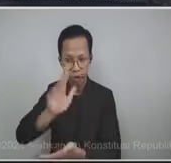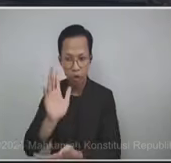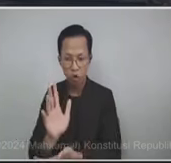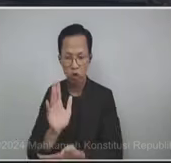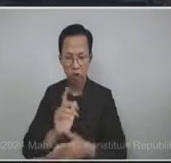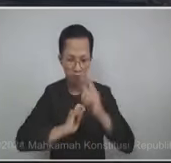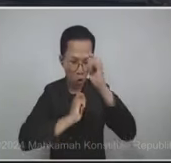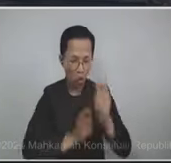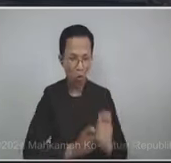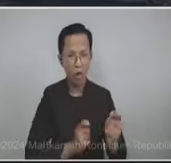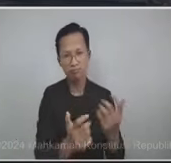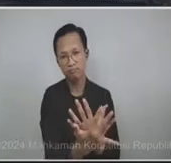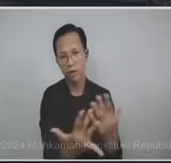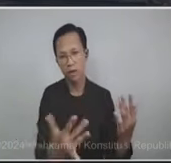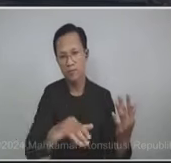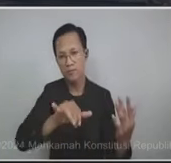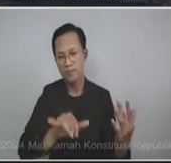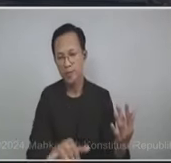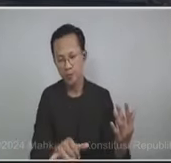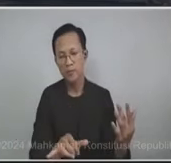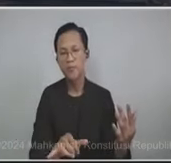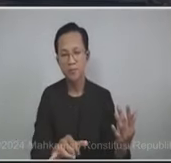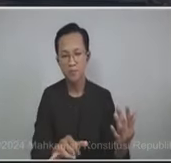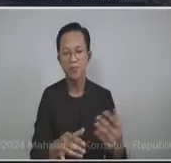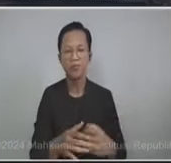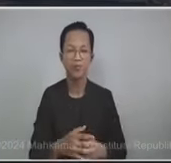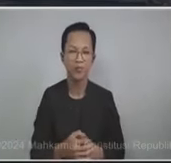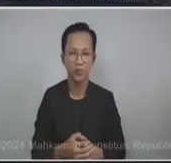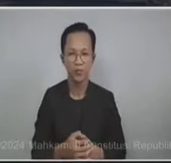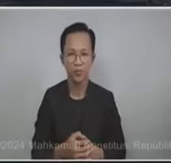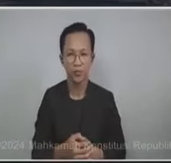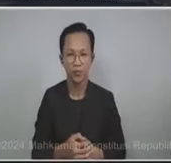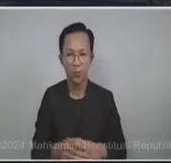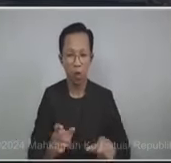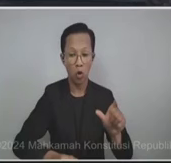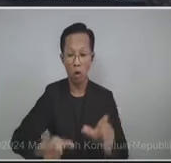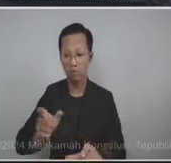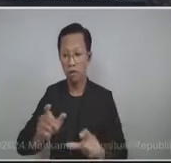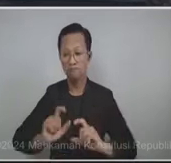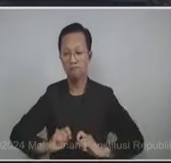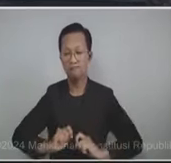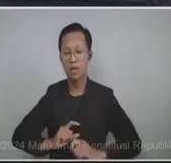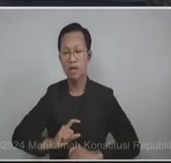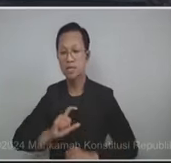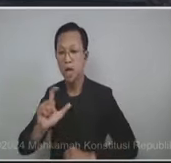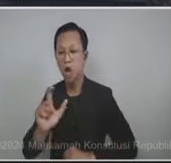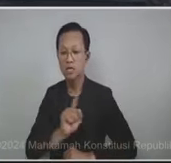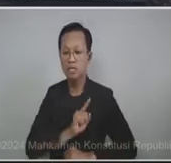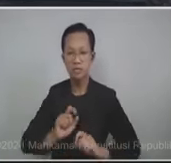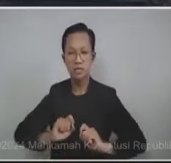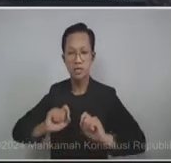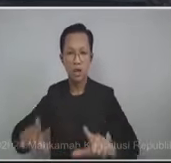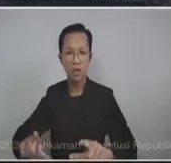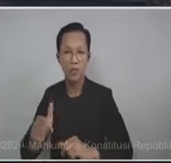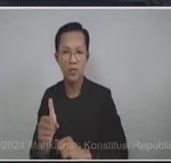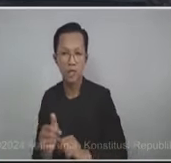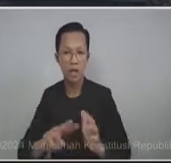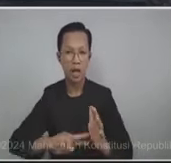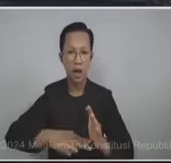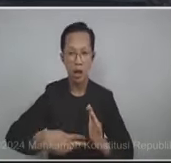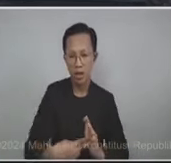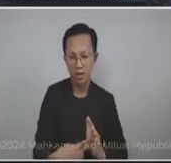pemilu konteks demikian dengan telah diuk ruang bagi perseorangan untuk mencalonkan diri dengan syarat-syarat tertentu maka pengaturan mengenai ambang